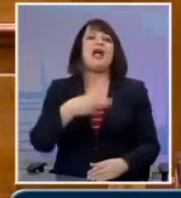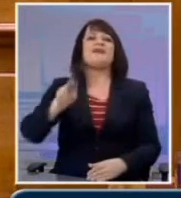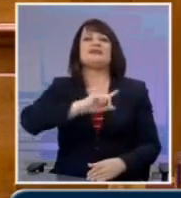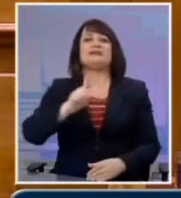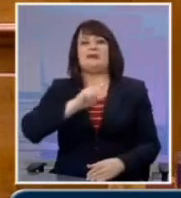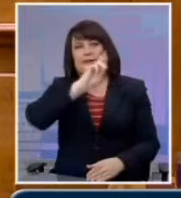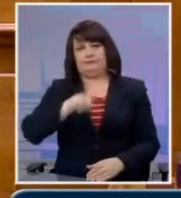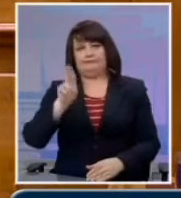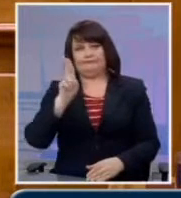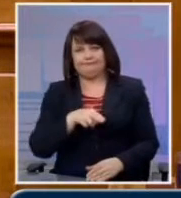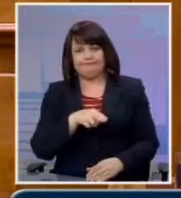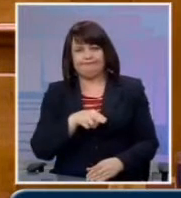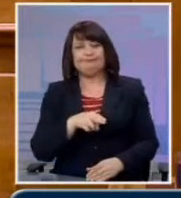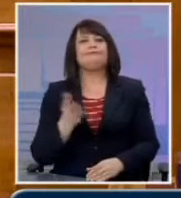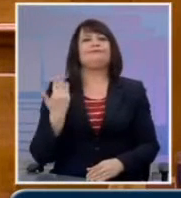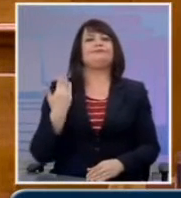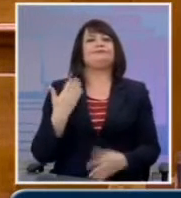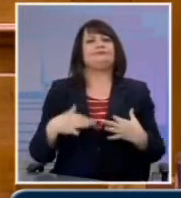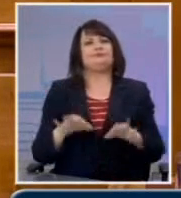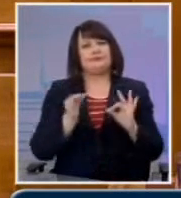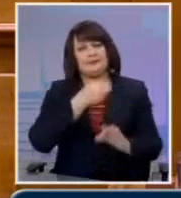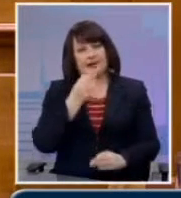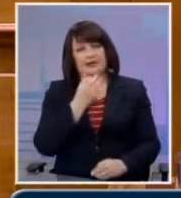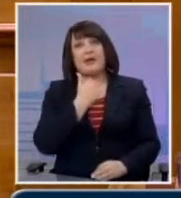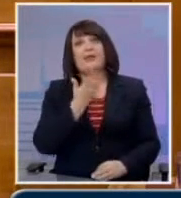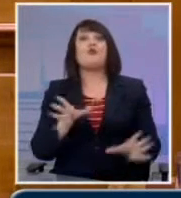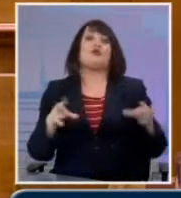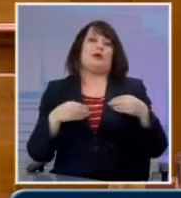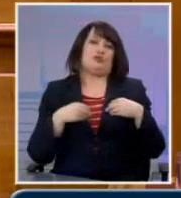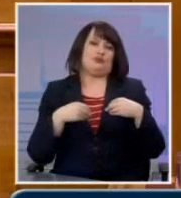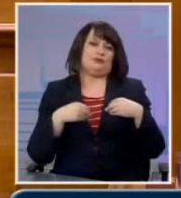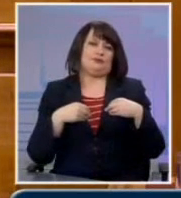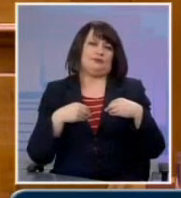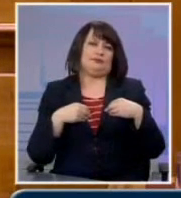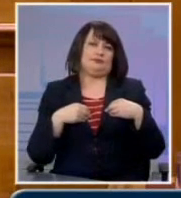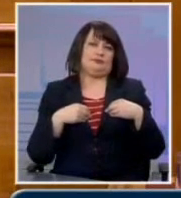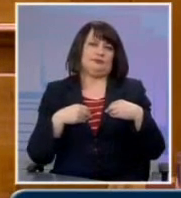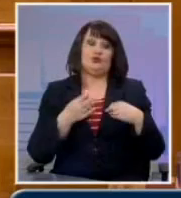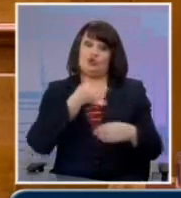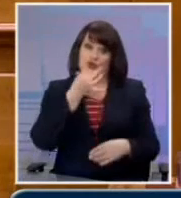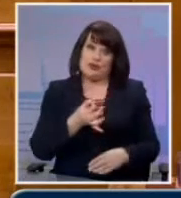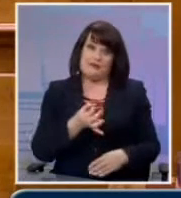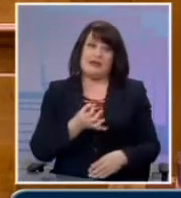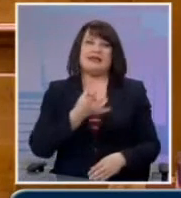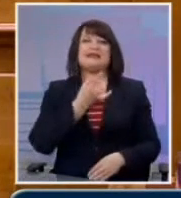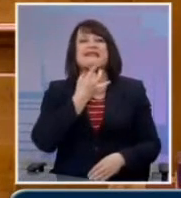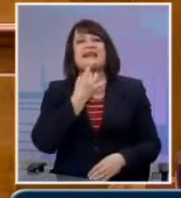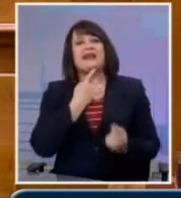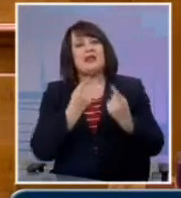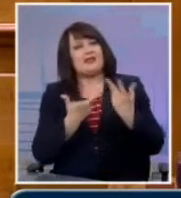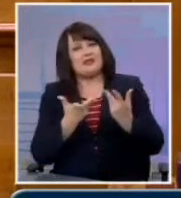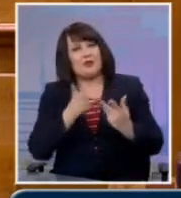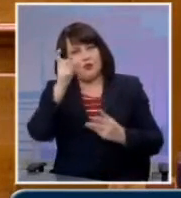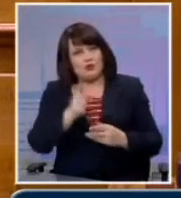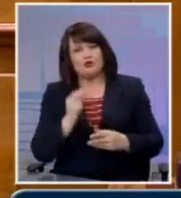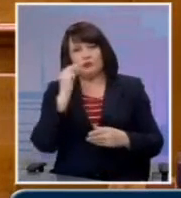μισθολόγια ήταν κάτι που ξεκίνησα από την αρχή να πω ότι δεν μπορεί να γίνει αποδεκτό. Μετά από σκληρή διαβούλευση και παρέμβαση του ίδιου του